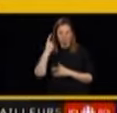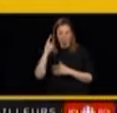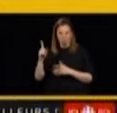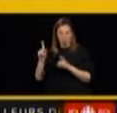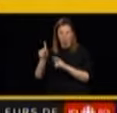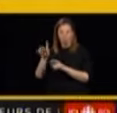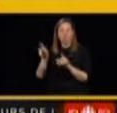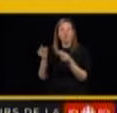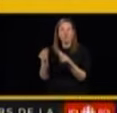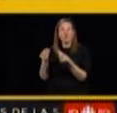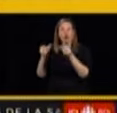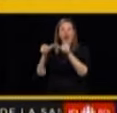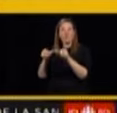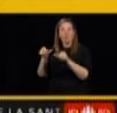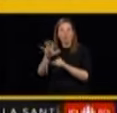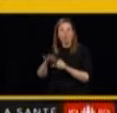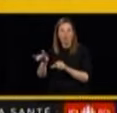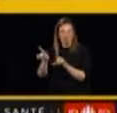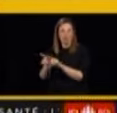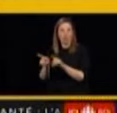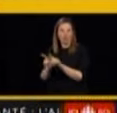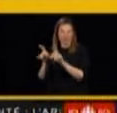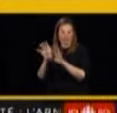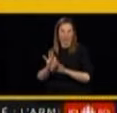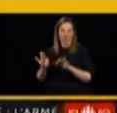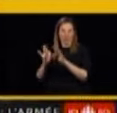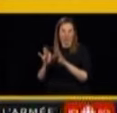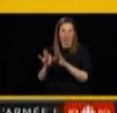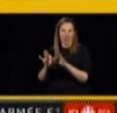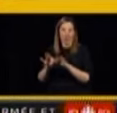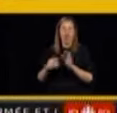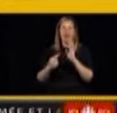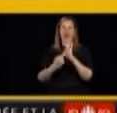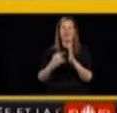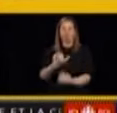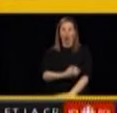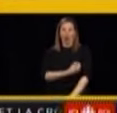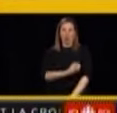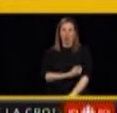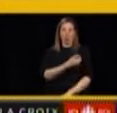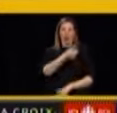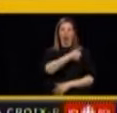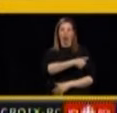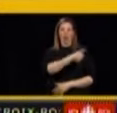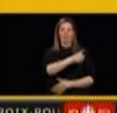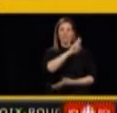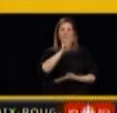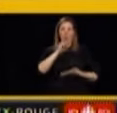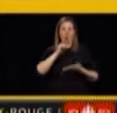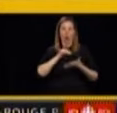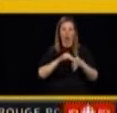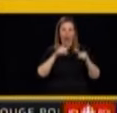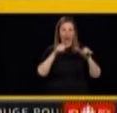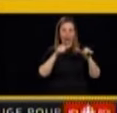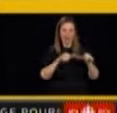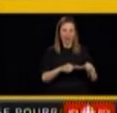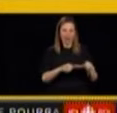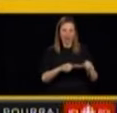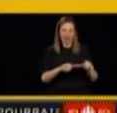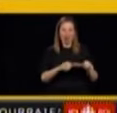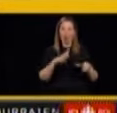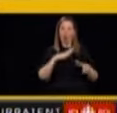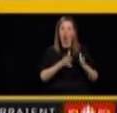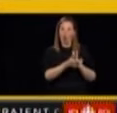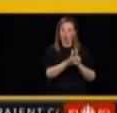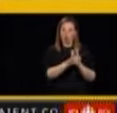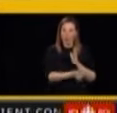on a besoin. C'est certain, là, qu'une infirmière à Montréal, là, qui est qualifiée, on n'ira